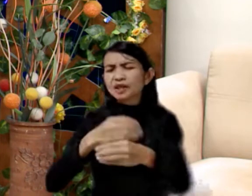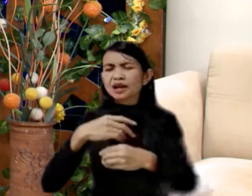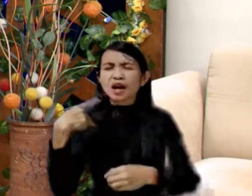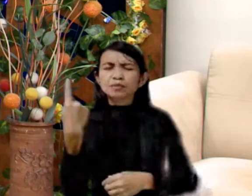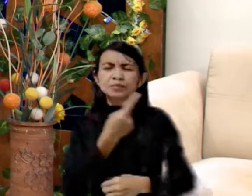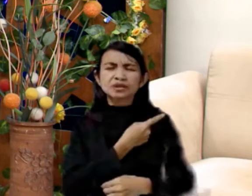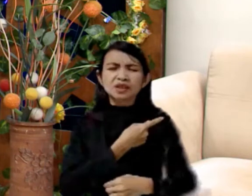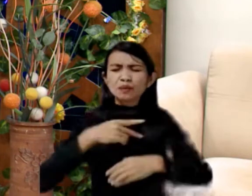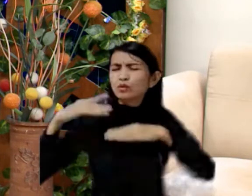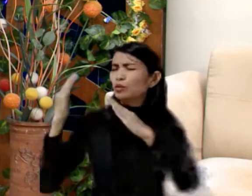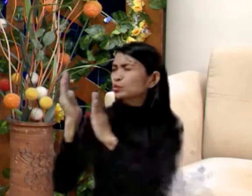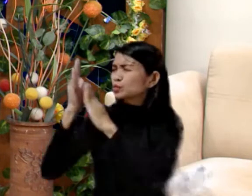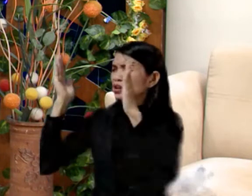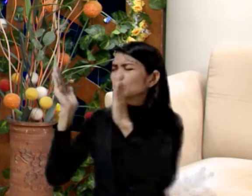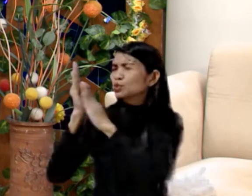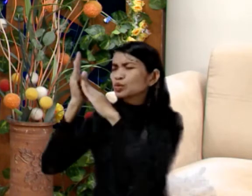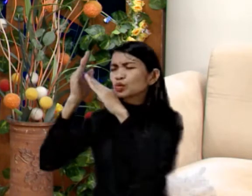bagi Tuhan.